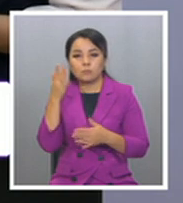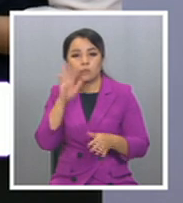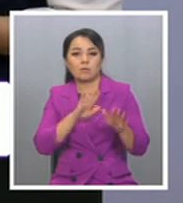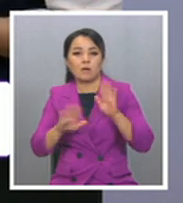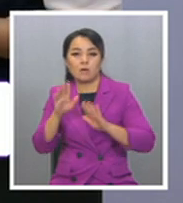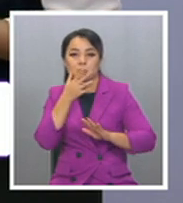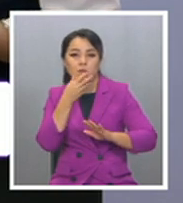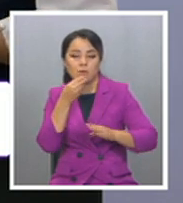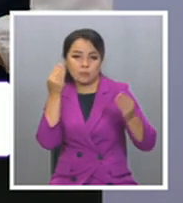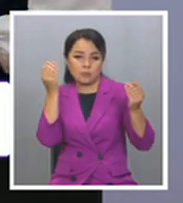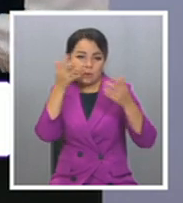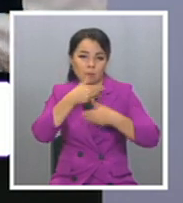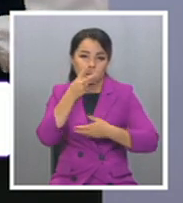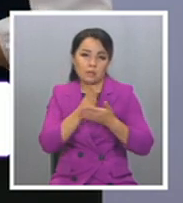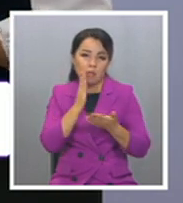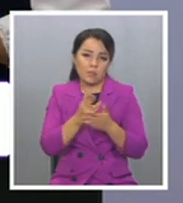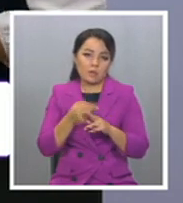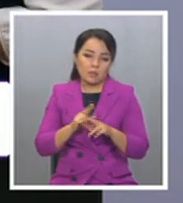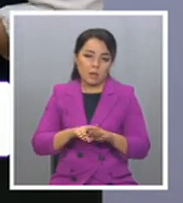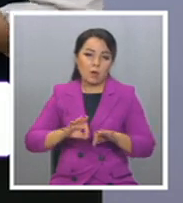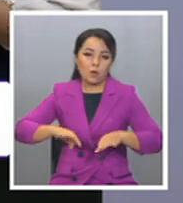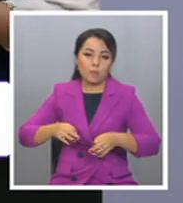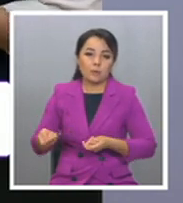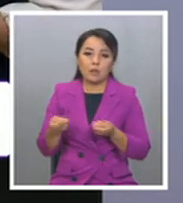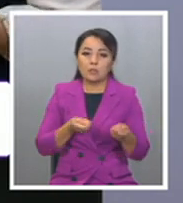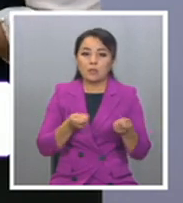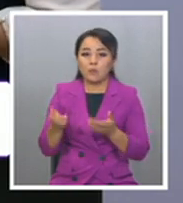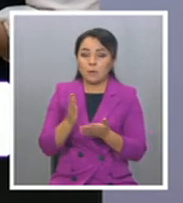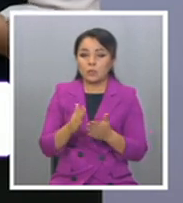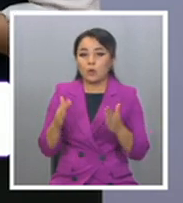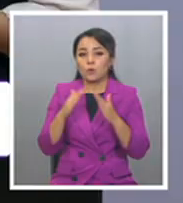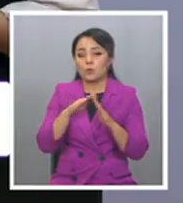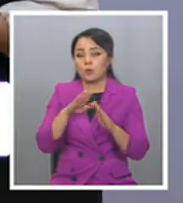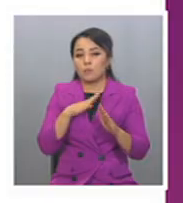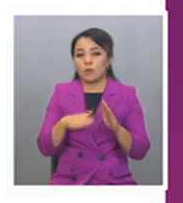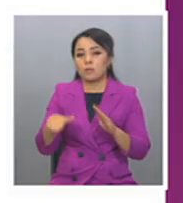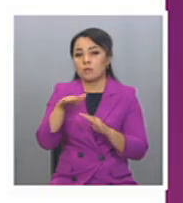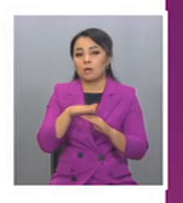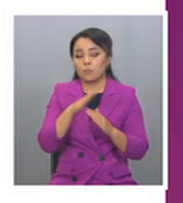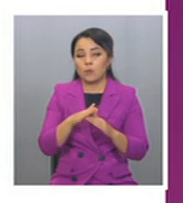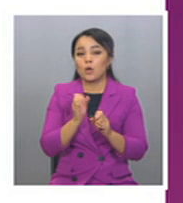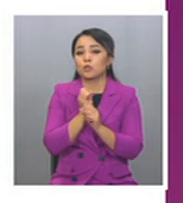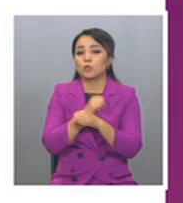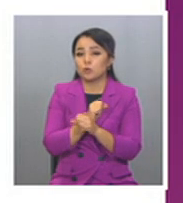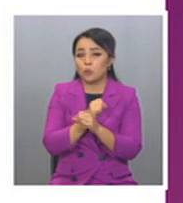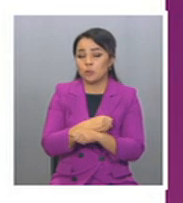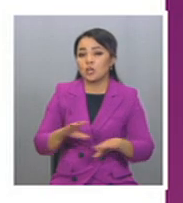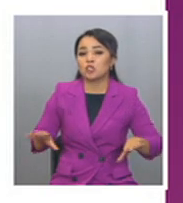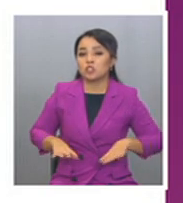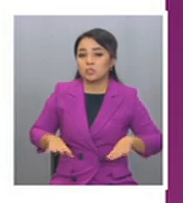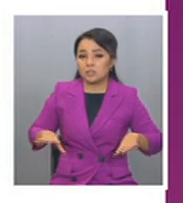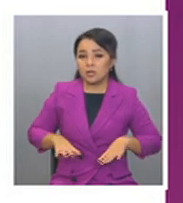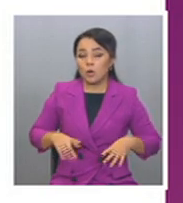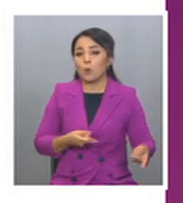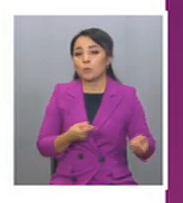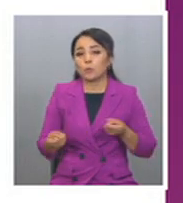арба үстіндегі үйлерді тізбектеп, жегіп, түйе, жылқымен